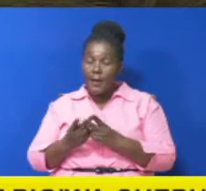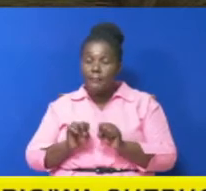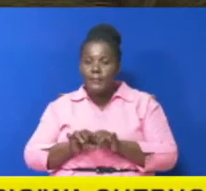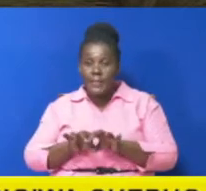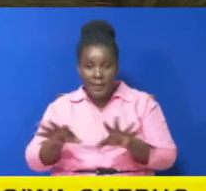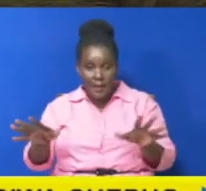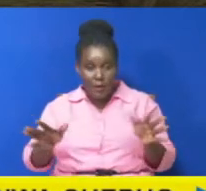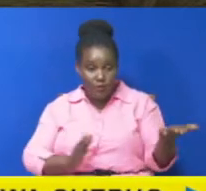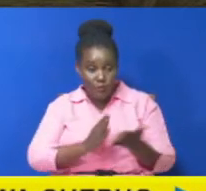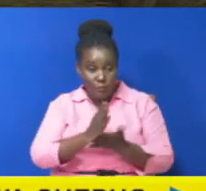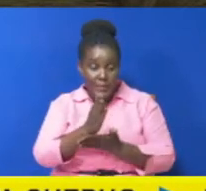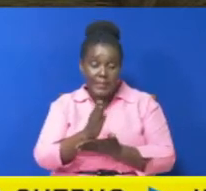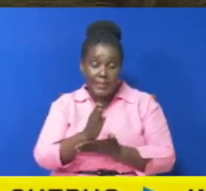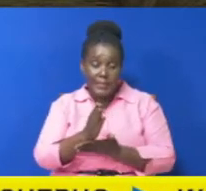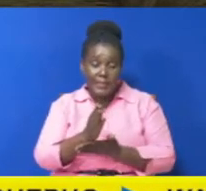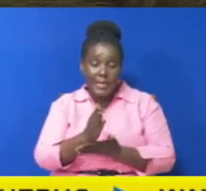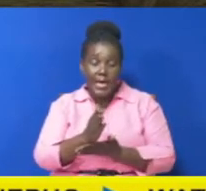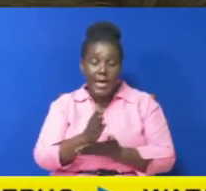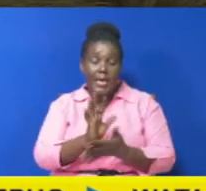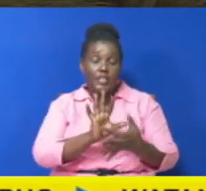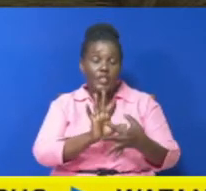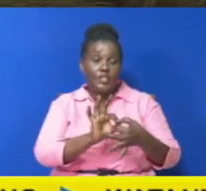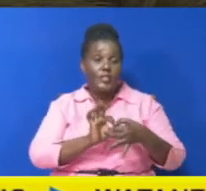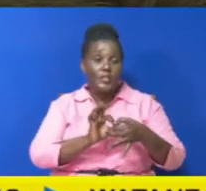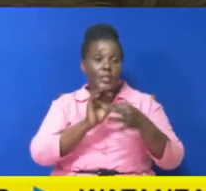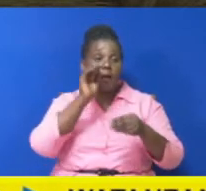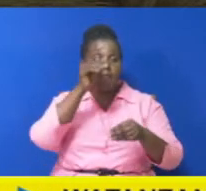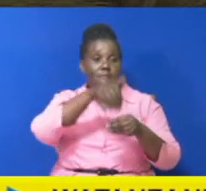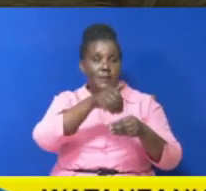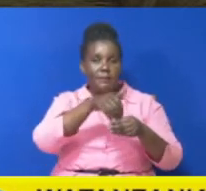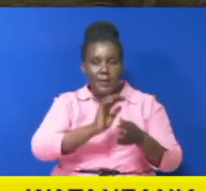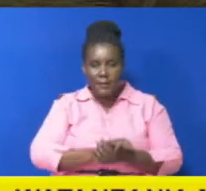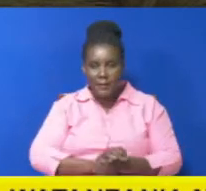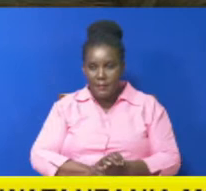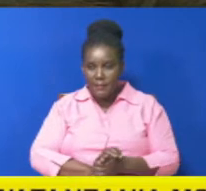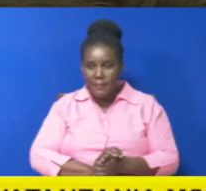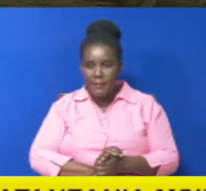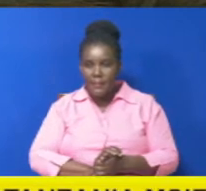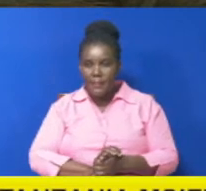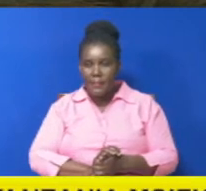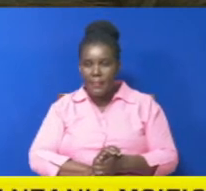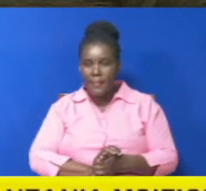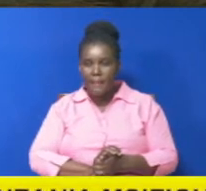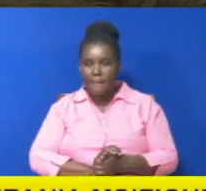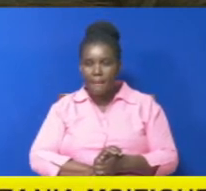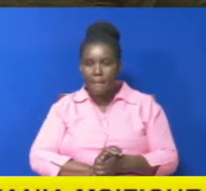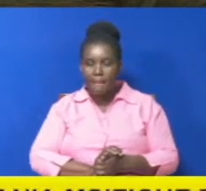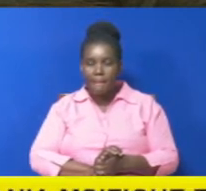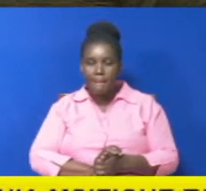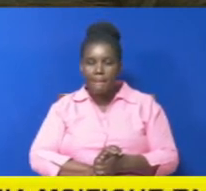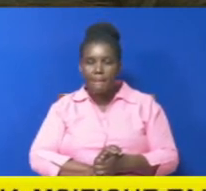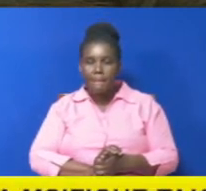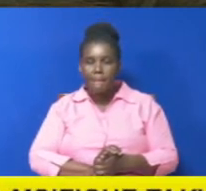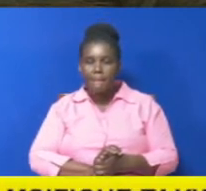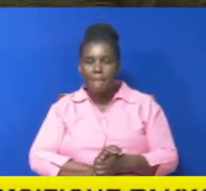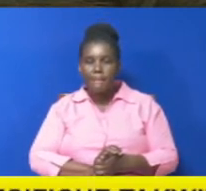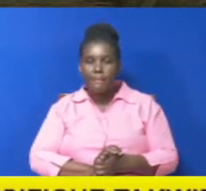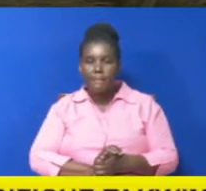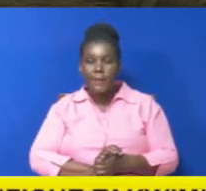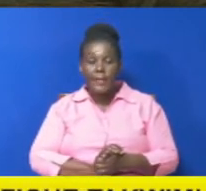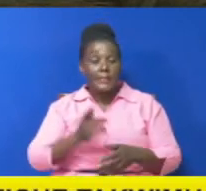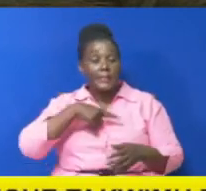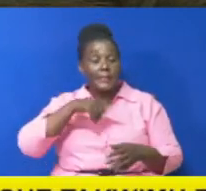kama mfano shirika mwanachama mojawapo ni Tanzania Relief Initiatives, shirika naloliongoza, ambapo